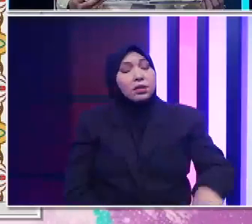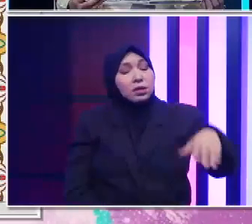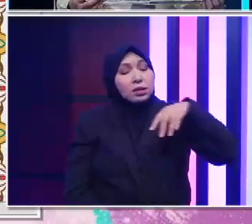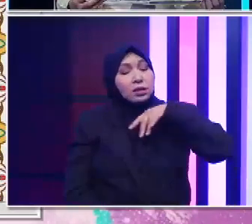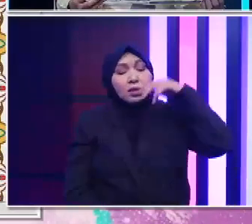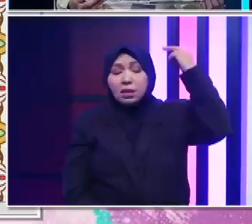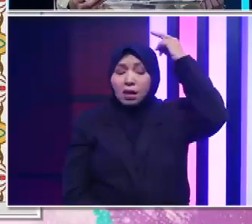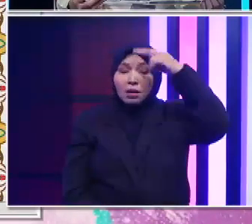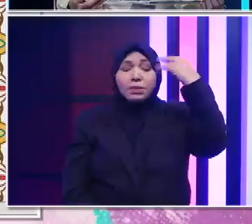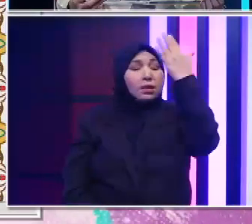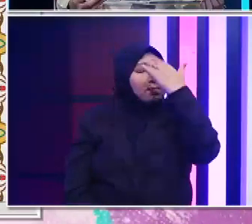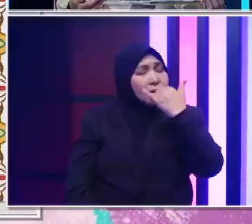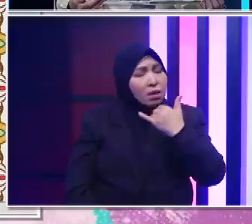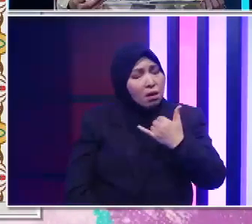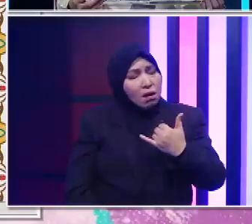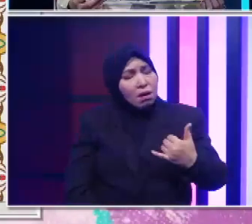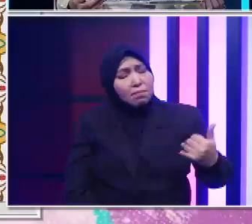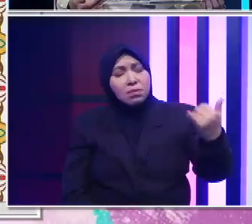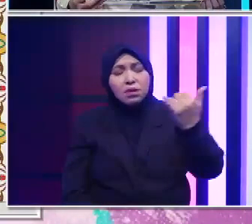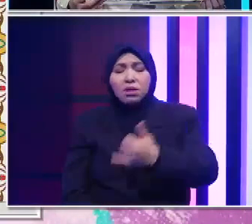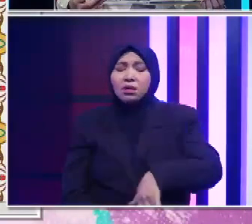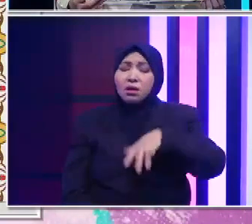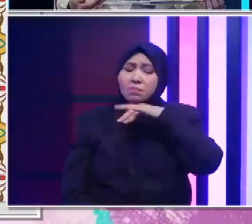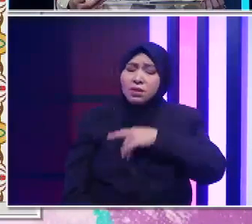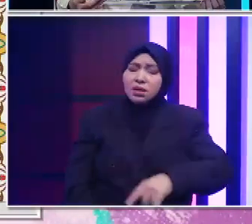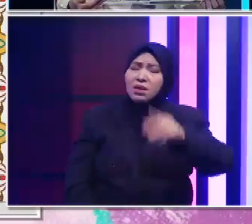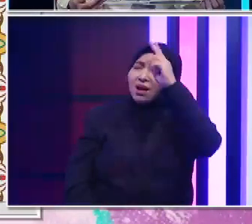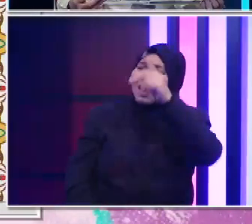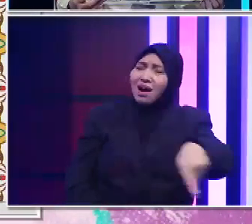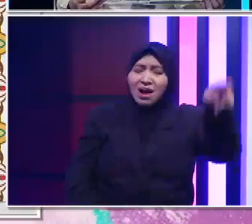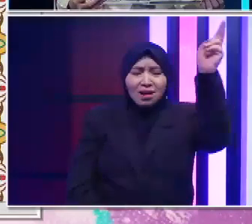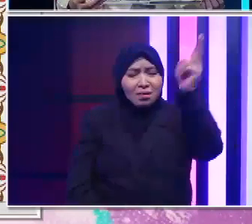ayyuhan nabiyyu 5 Tuhan